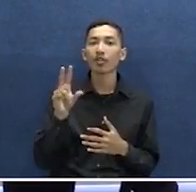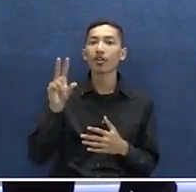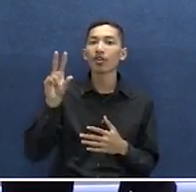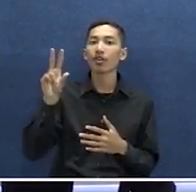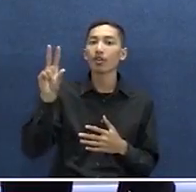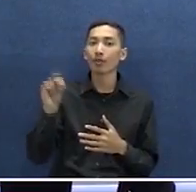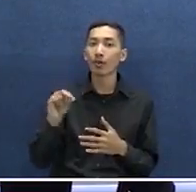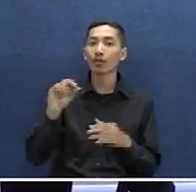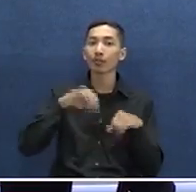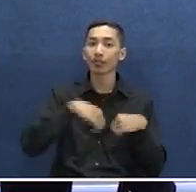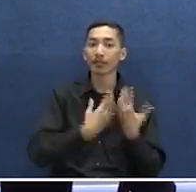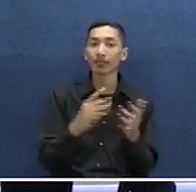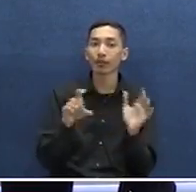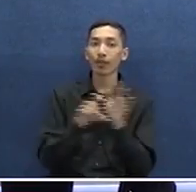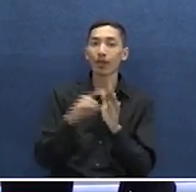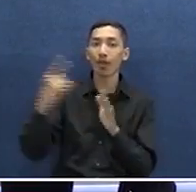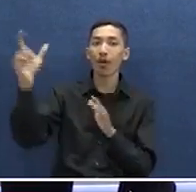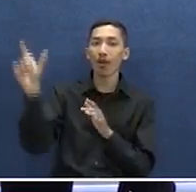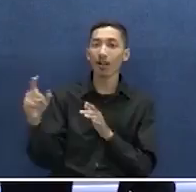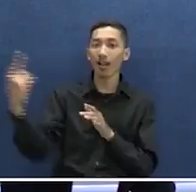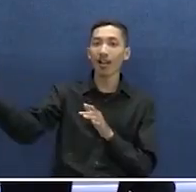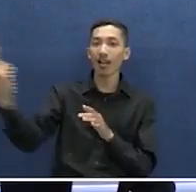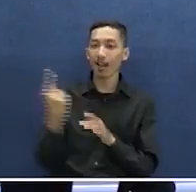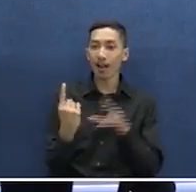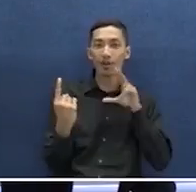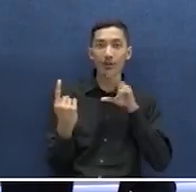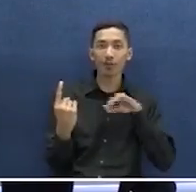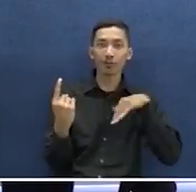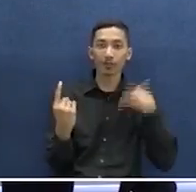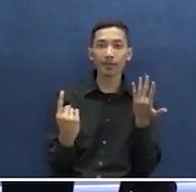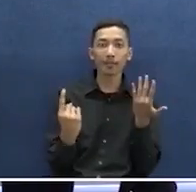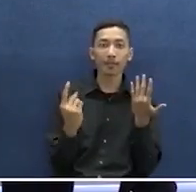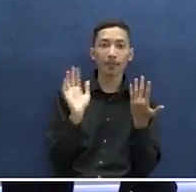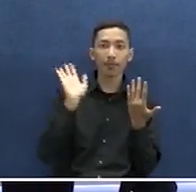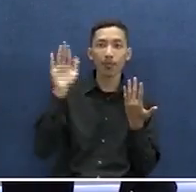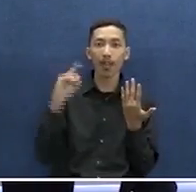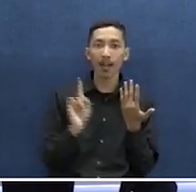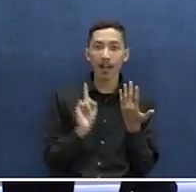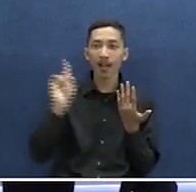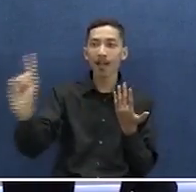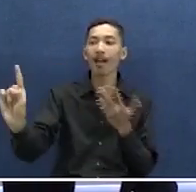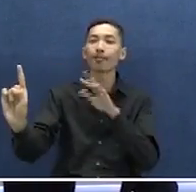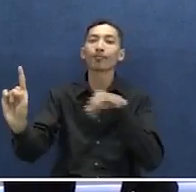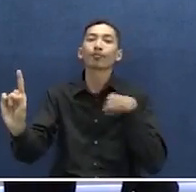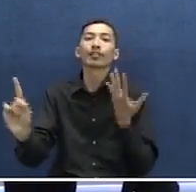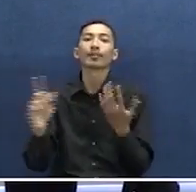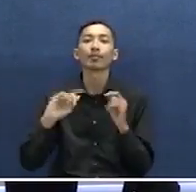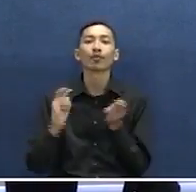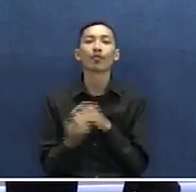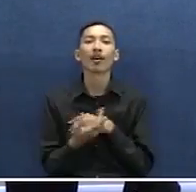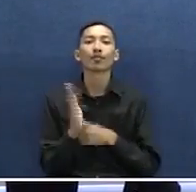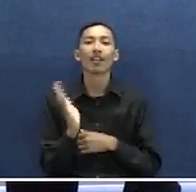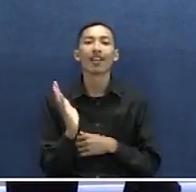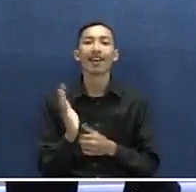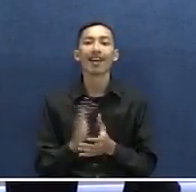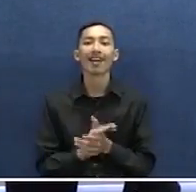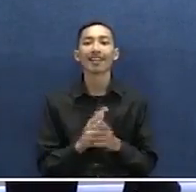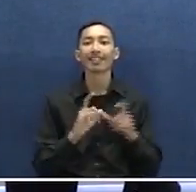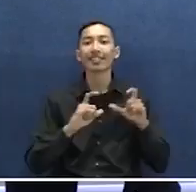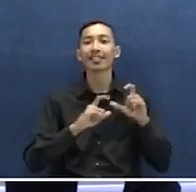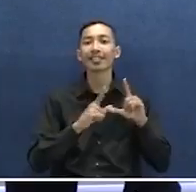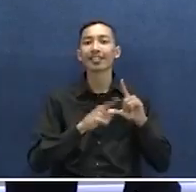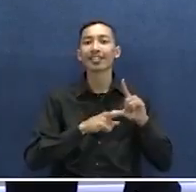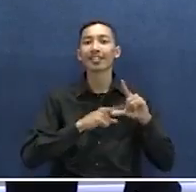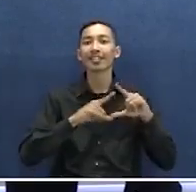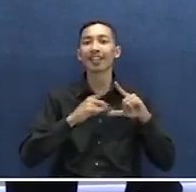baru disebut 5 hahaha makan tadi bilang tadi sempat ngobrol juga di belakang bahkan kopinya pun sudah udah saat juga